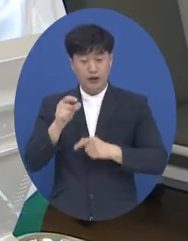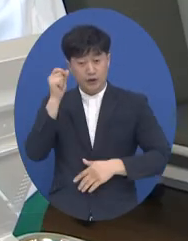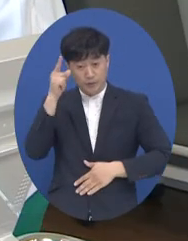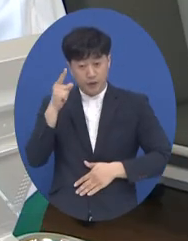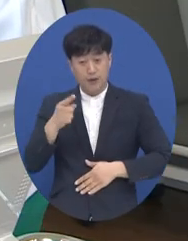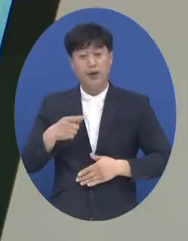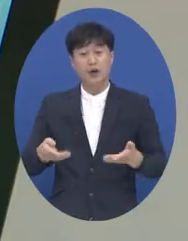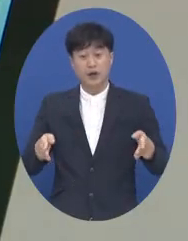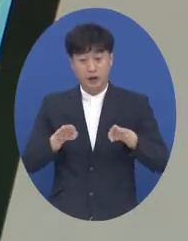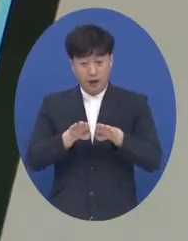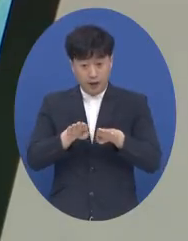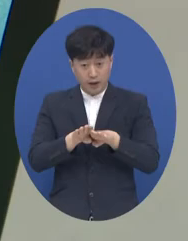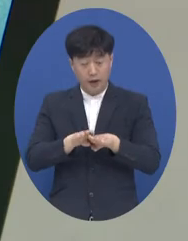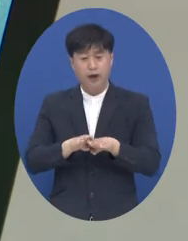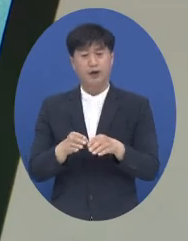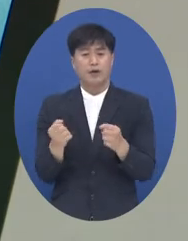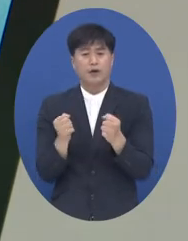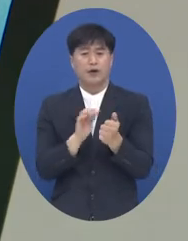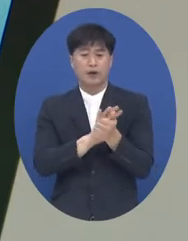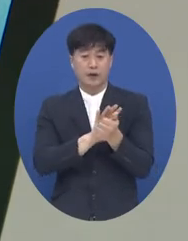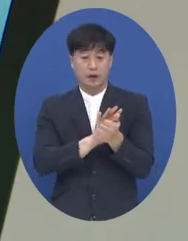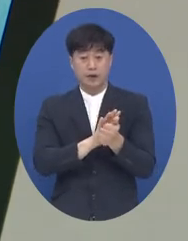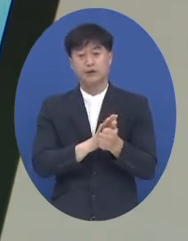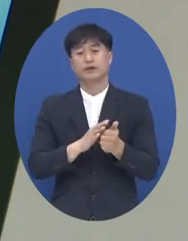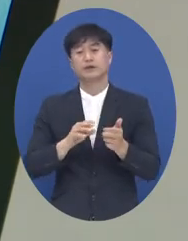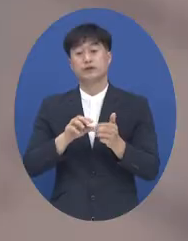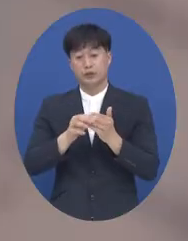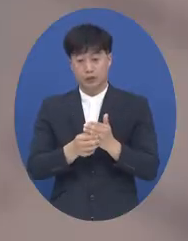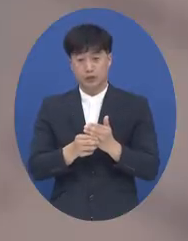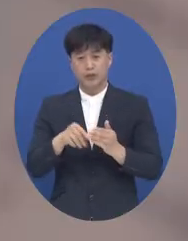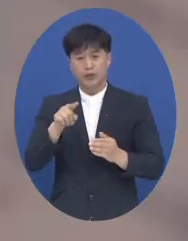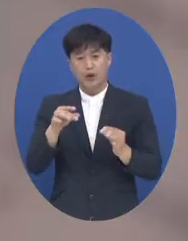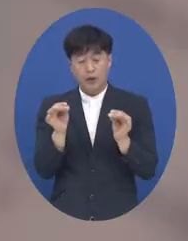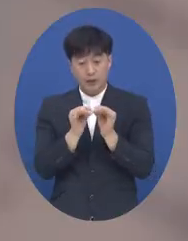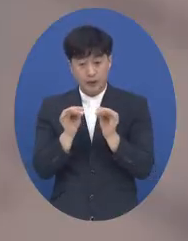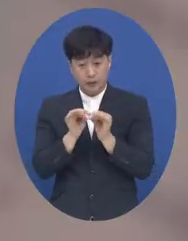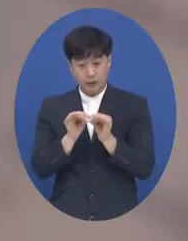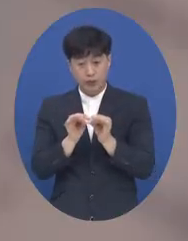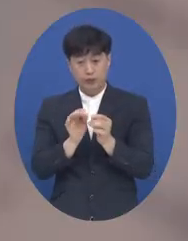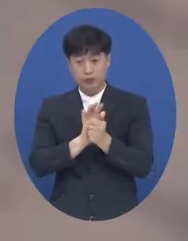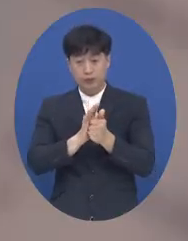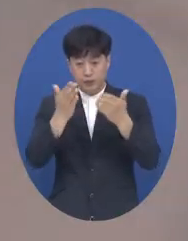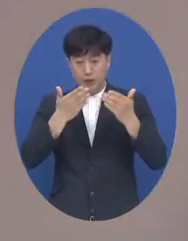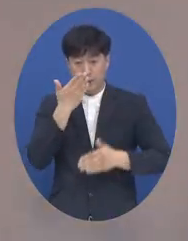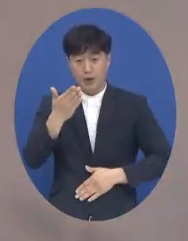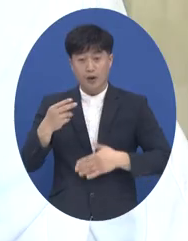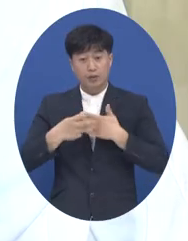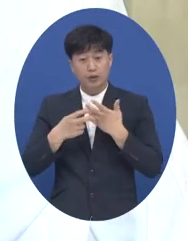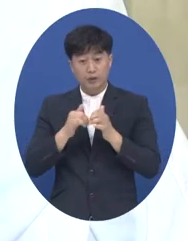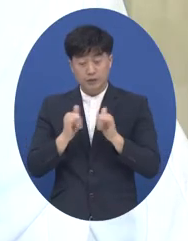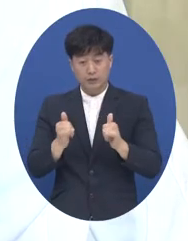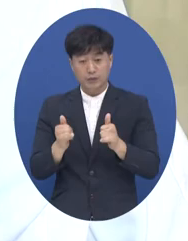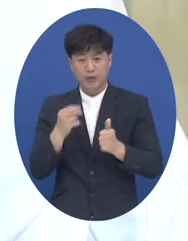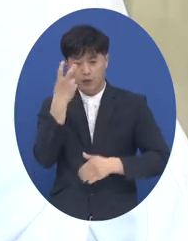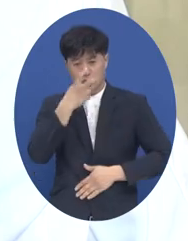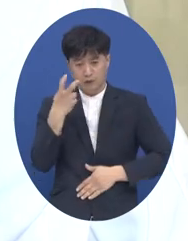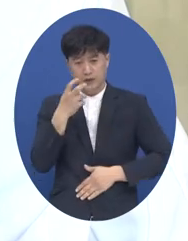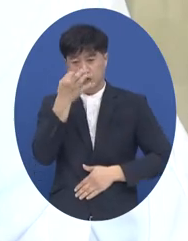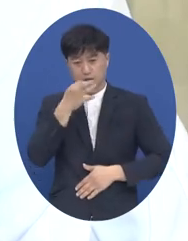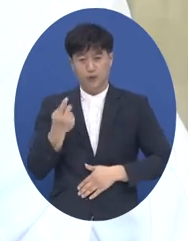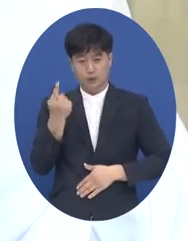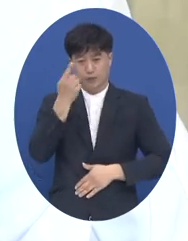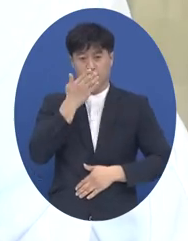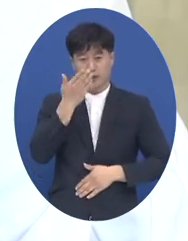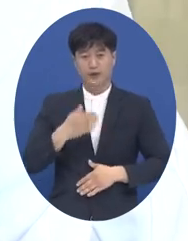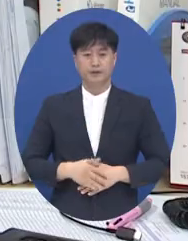병상 헬스케어 시스템입니다 환자들은 맞춤형 의료 서비스를 누릴 수 있고 이루어지는 진류 를 높일 수 있단 탄 응